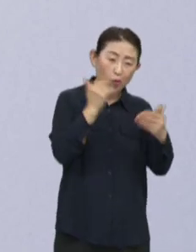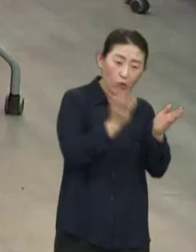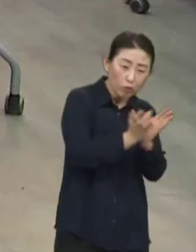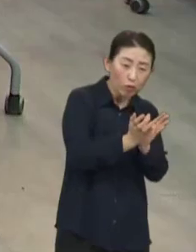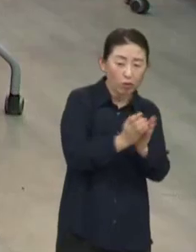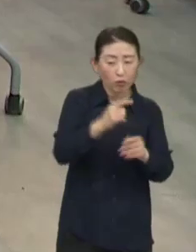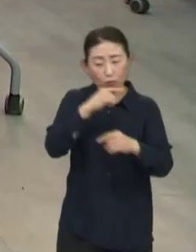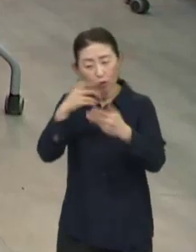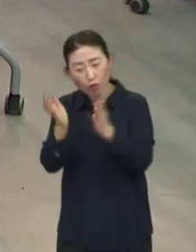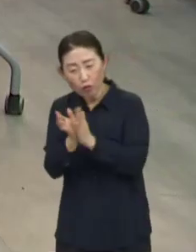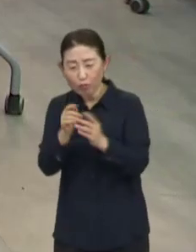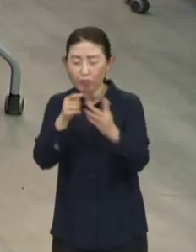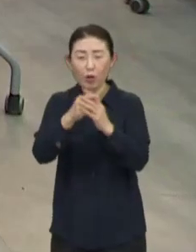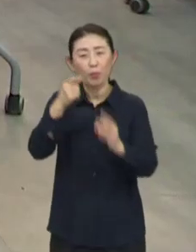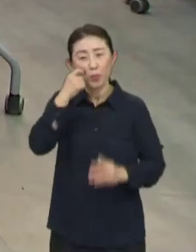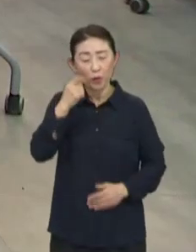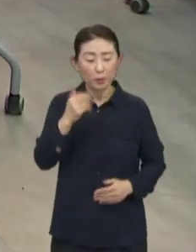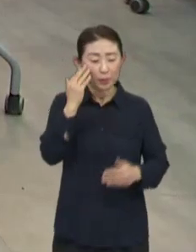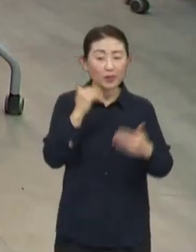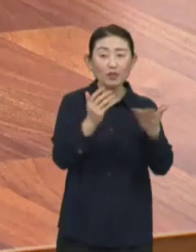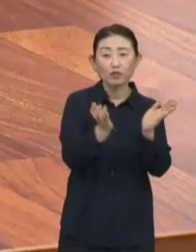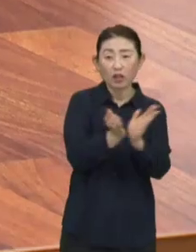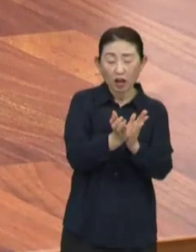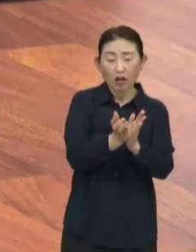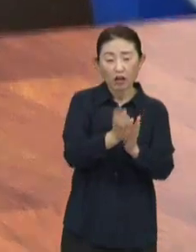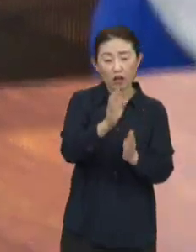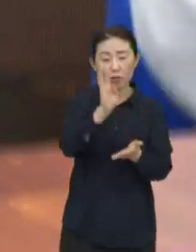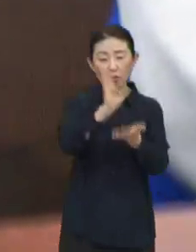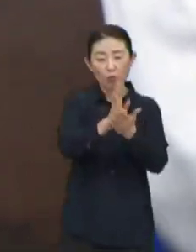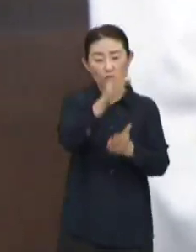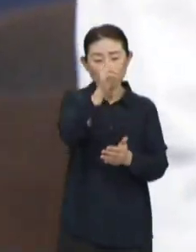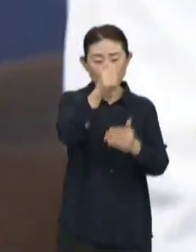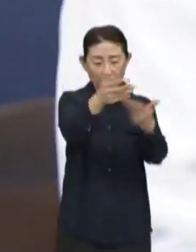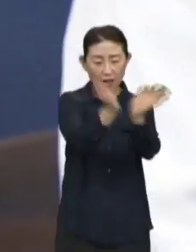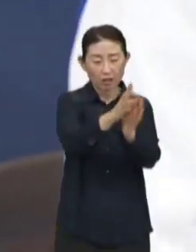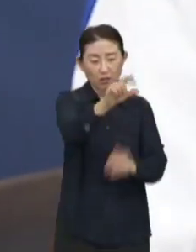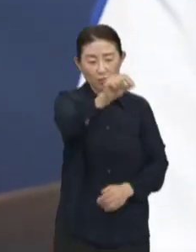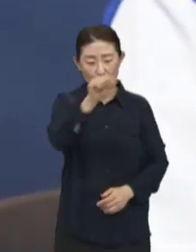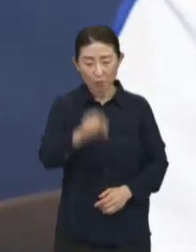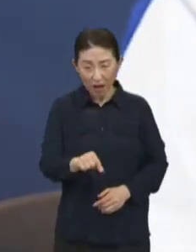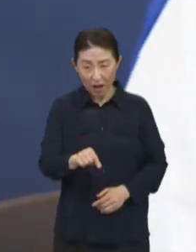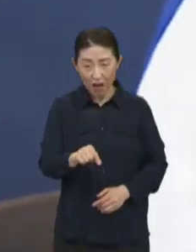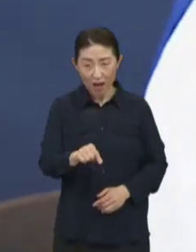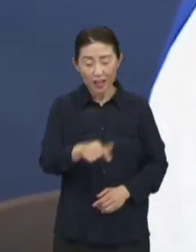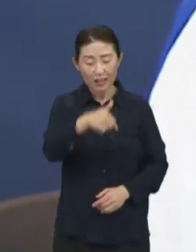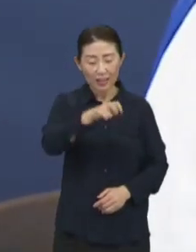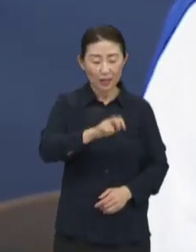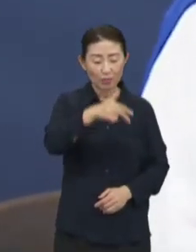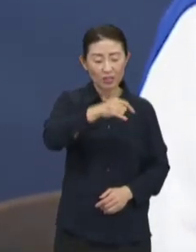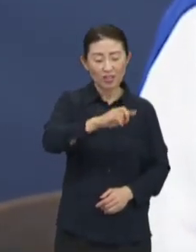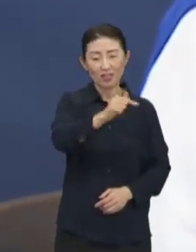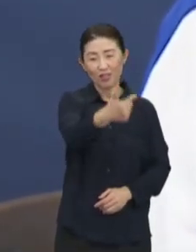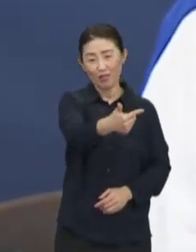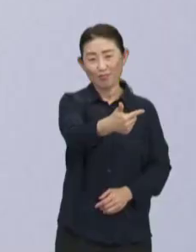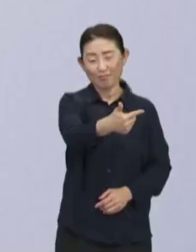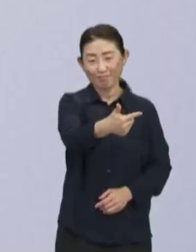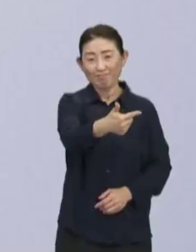때문입니다. 더불어민주당에선 중앙당 영입 인재로 전략 공천된 시민운동가 김재선 후보가